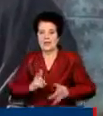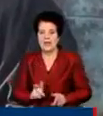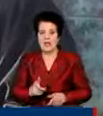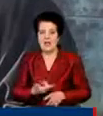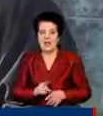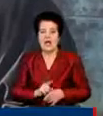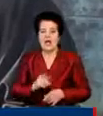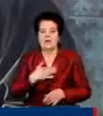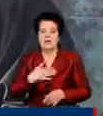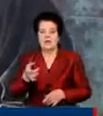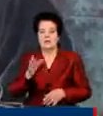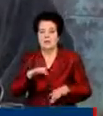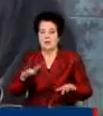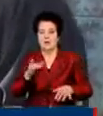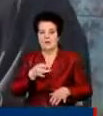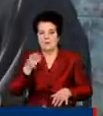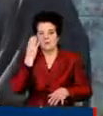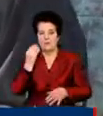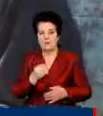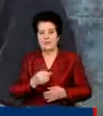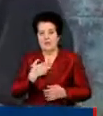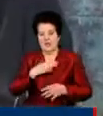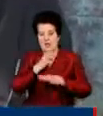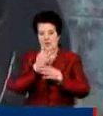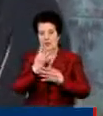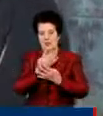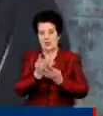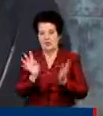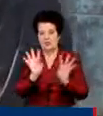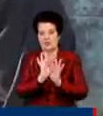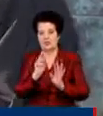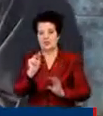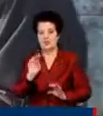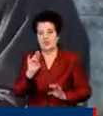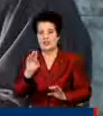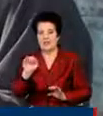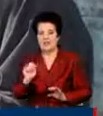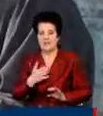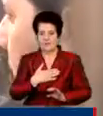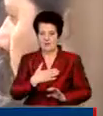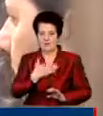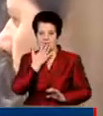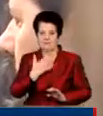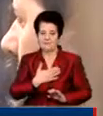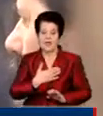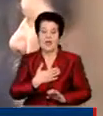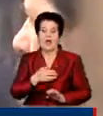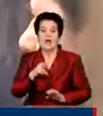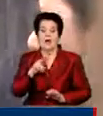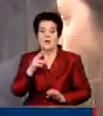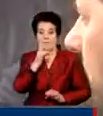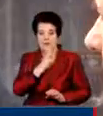în Soroca, în Republica Moldova, primit cetatea miniatură așa. Mulțumim foarte mult. O vom păstra cu tot dragul. Părintele